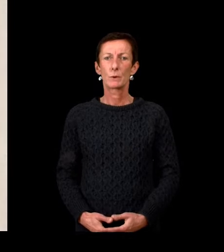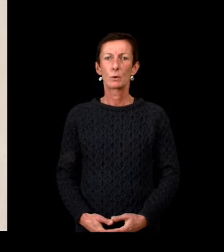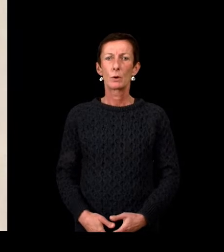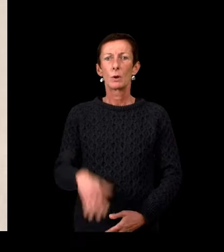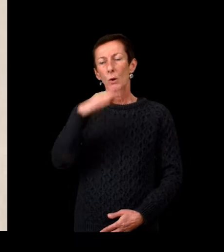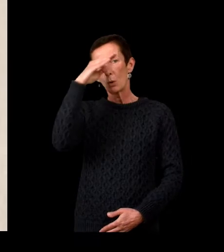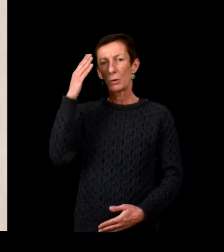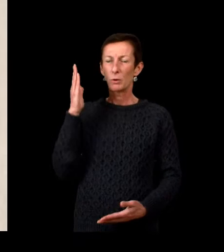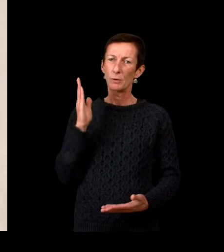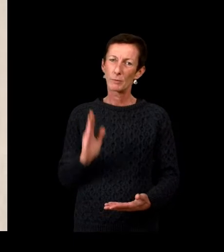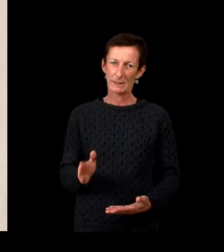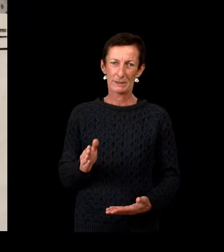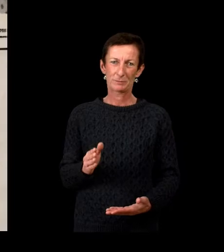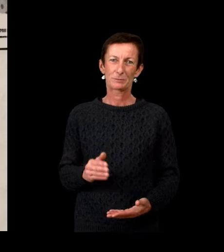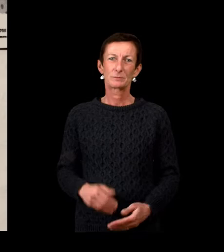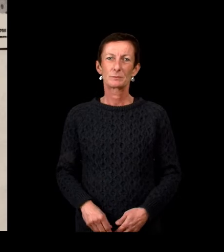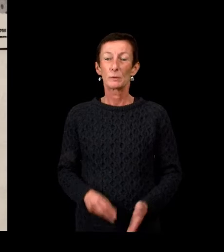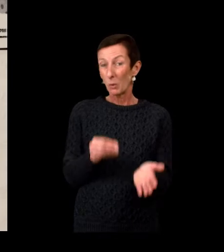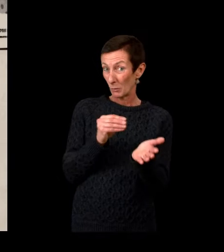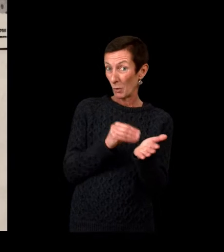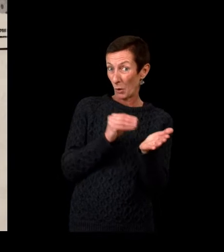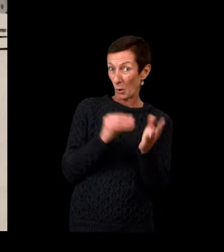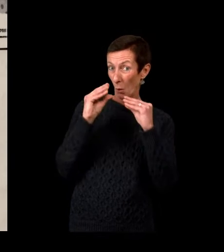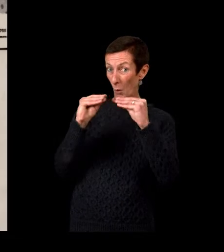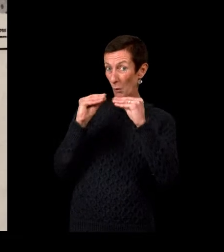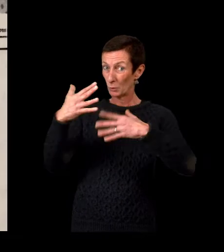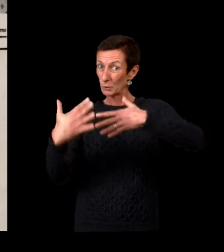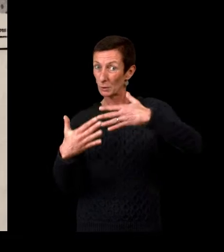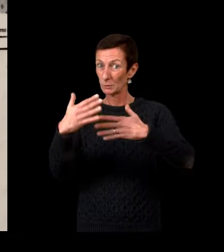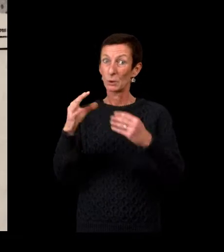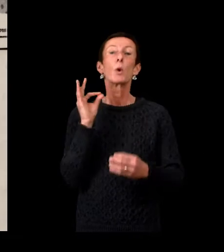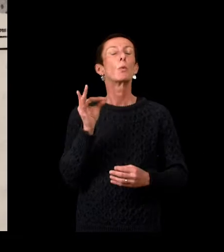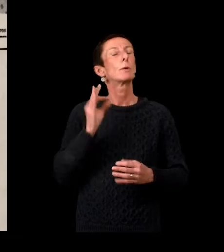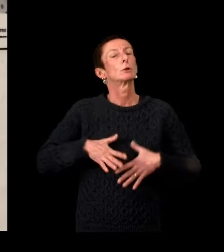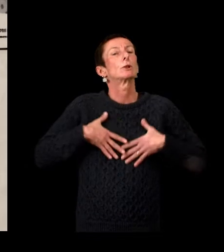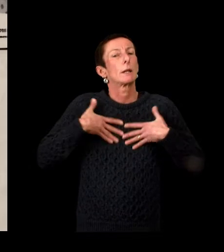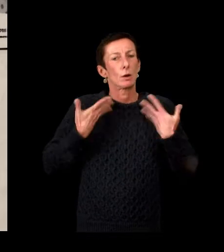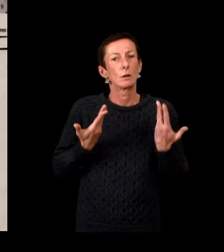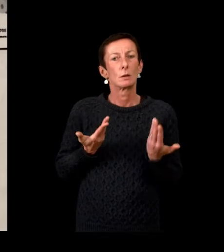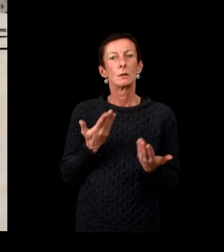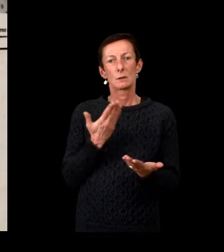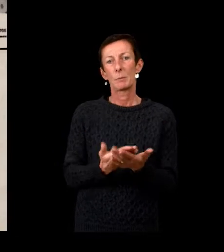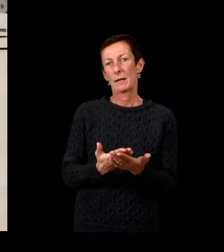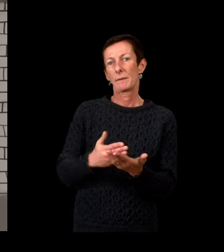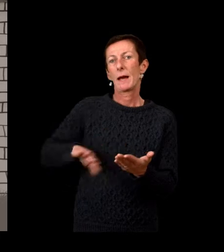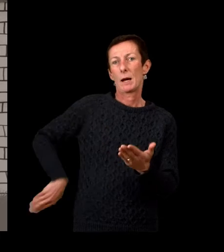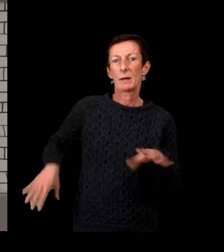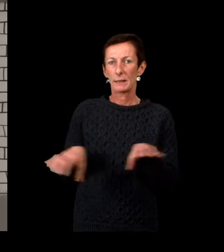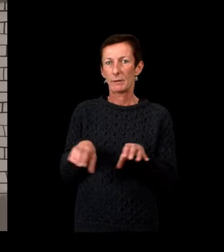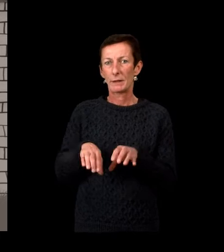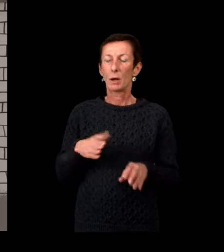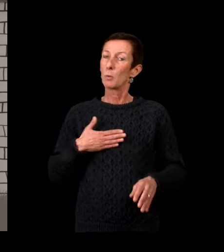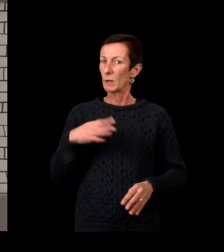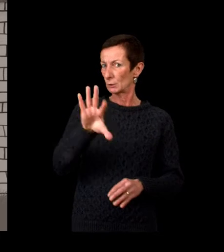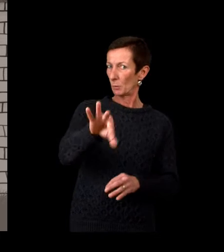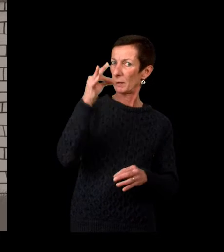Bon, bah, pour aujourd'hui c'est fini. Dis donc, tu vas toujours à ton cours de danse? Ah oui, oui, j'adore. Ça me fait du bien après le boulot. Ah, moi, mon truc, c'est le jardinage.